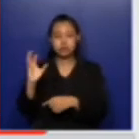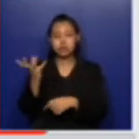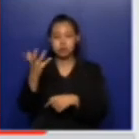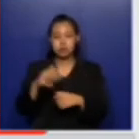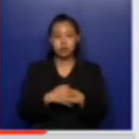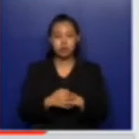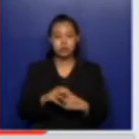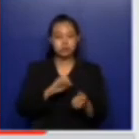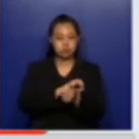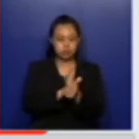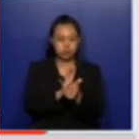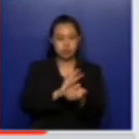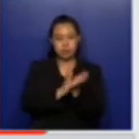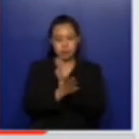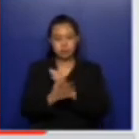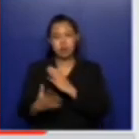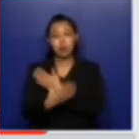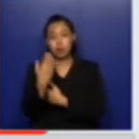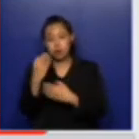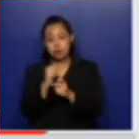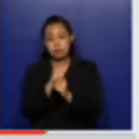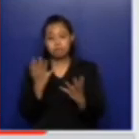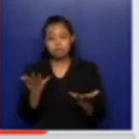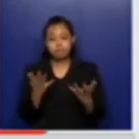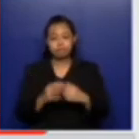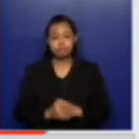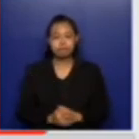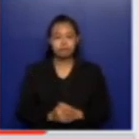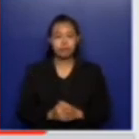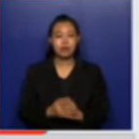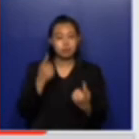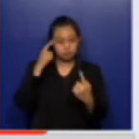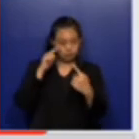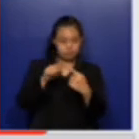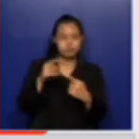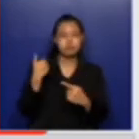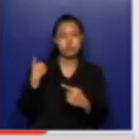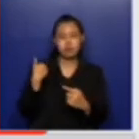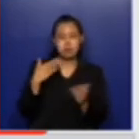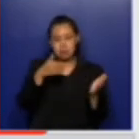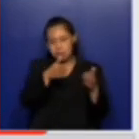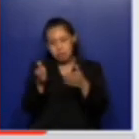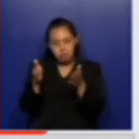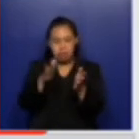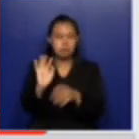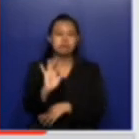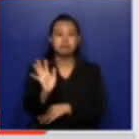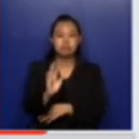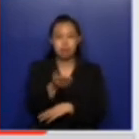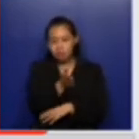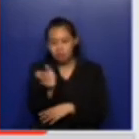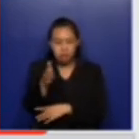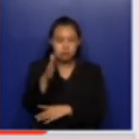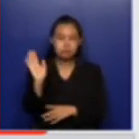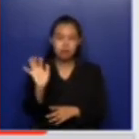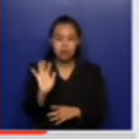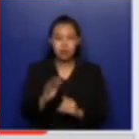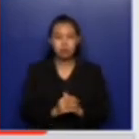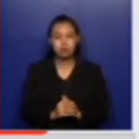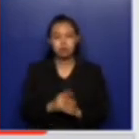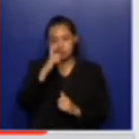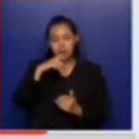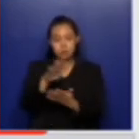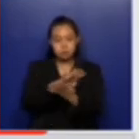ให้เป็นโอกาสของเราได้อย่างไรอย่างมีเป้าหมายนะครับไม่สเปสปะเหมือนในอดีตที่ผ่านมาประเทศไทยจะยืนอยู่บ